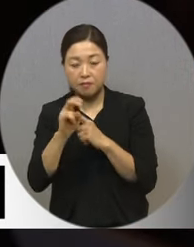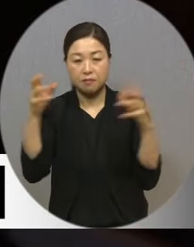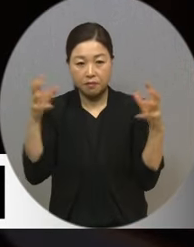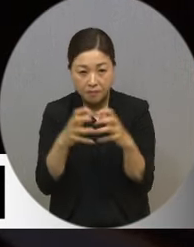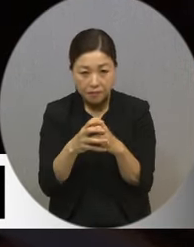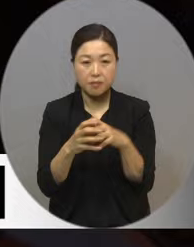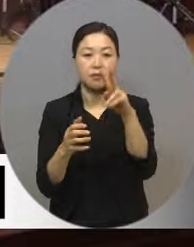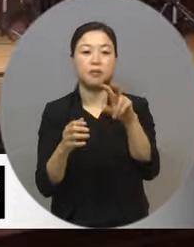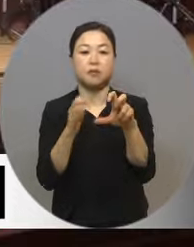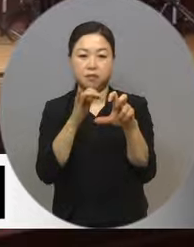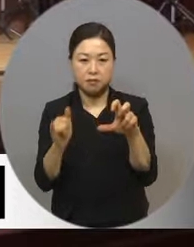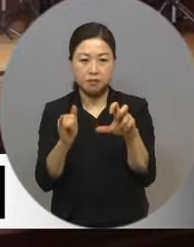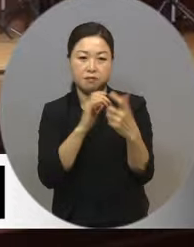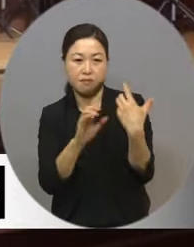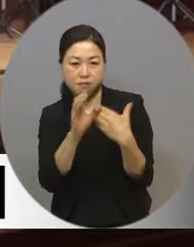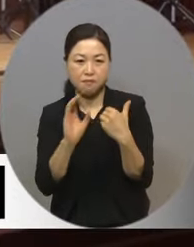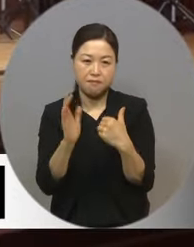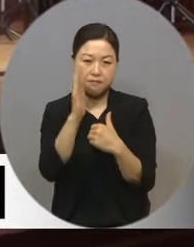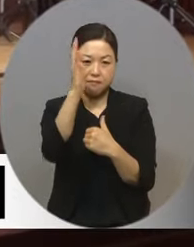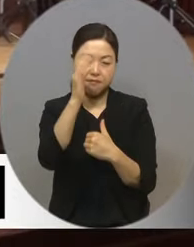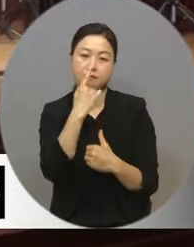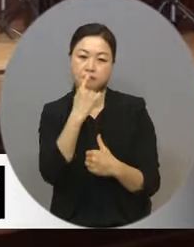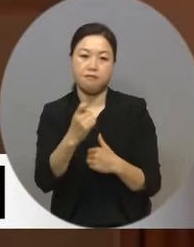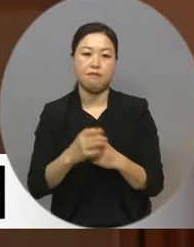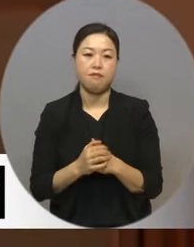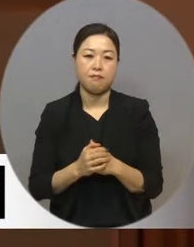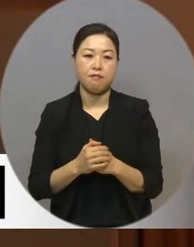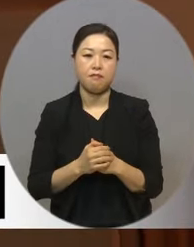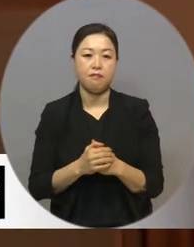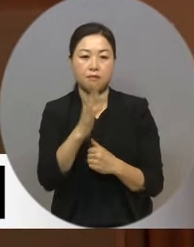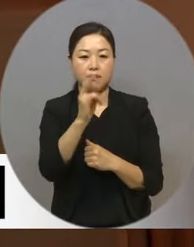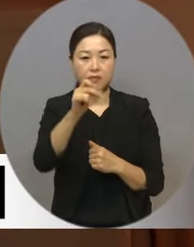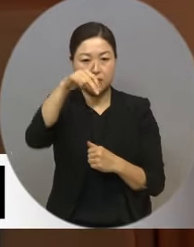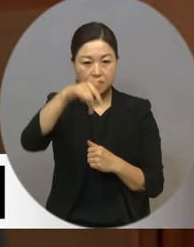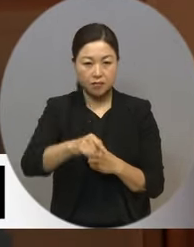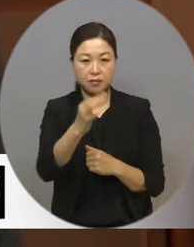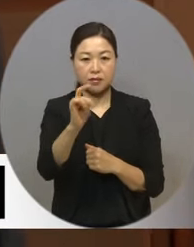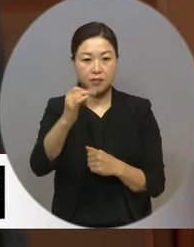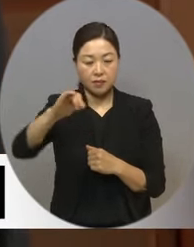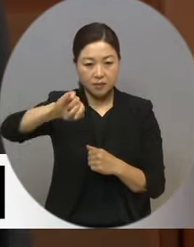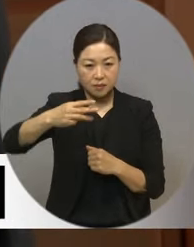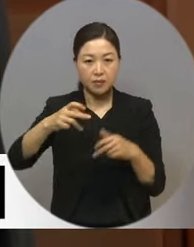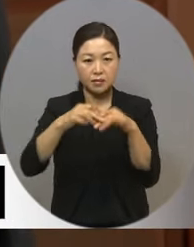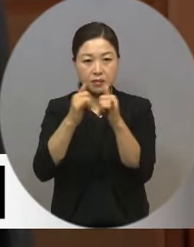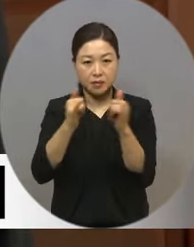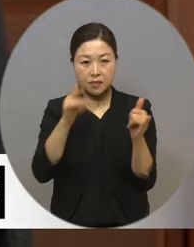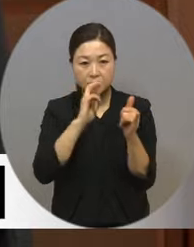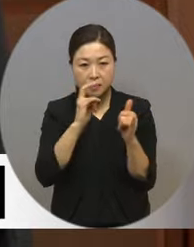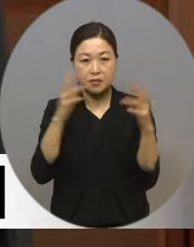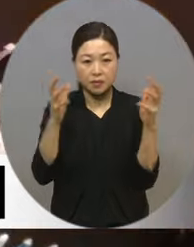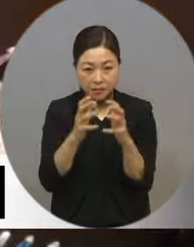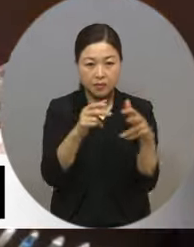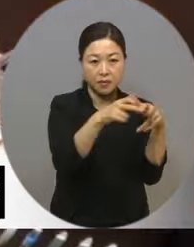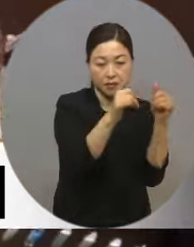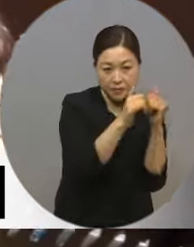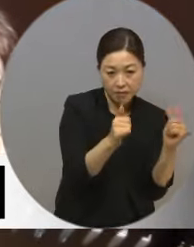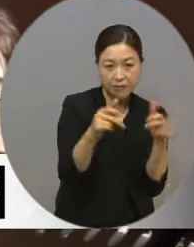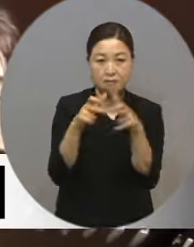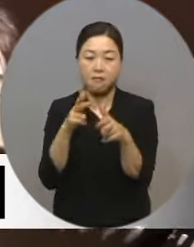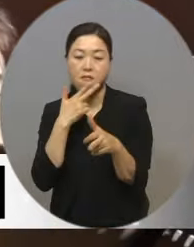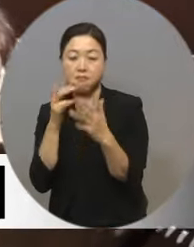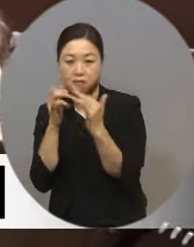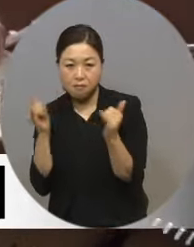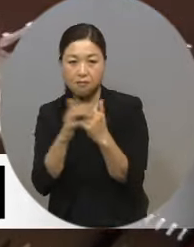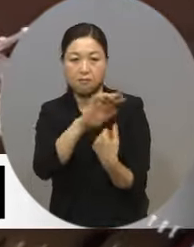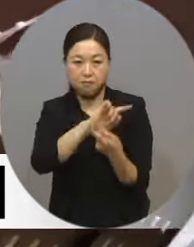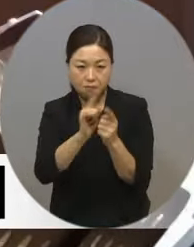합창단원들의 무대는 더욱 빛났습니다. 양주시 앙상블 장애인 합창단은 장애인과 비장애인의 삶의